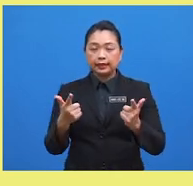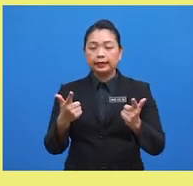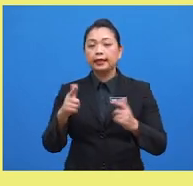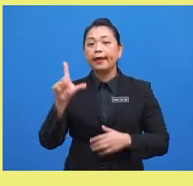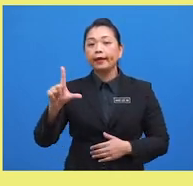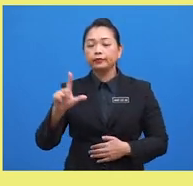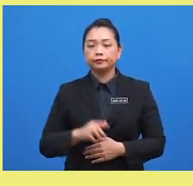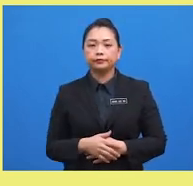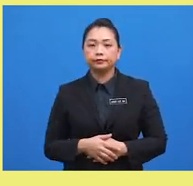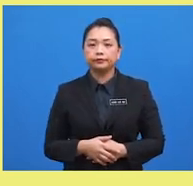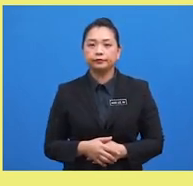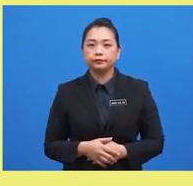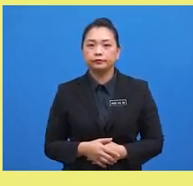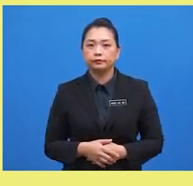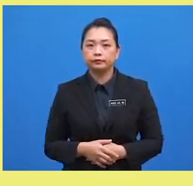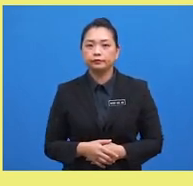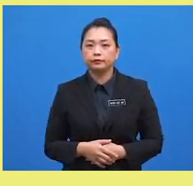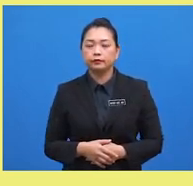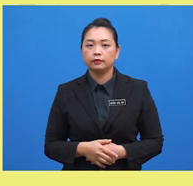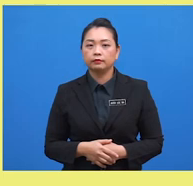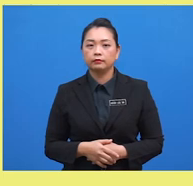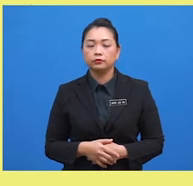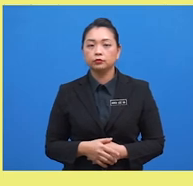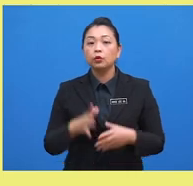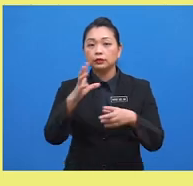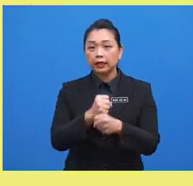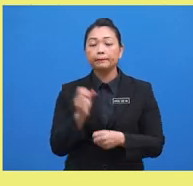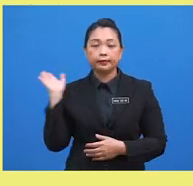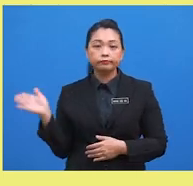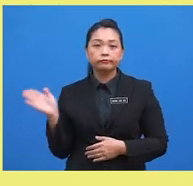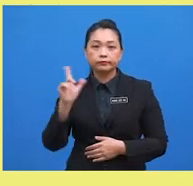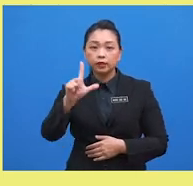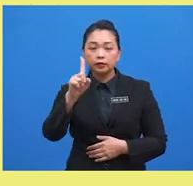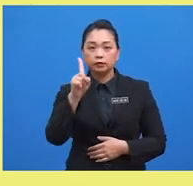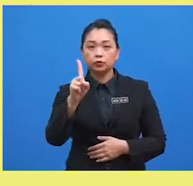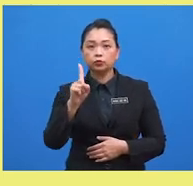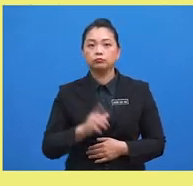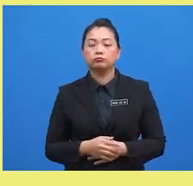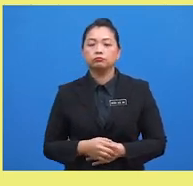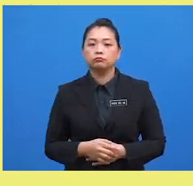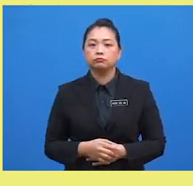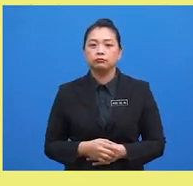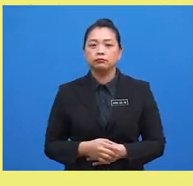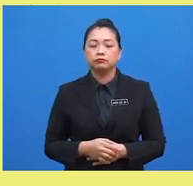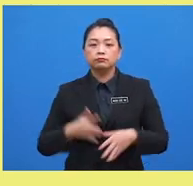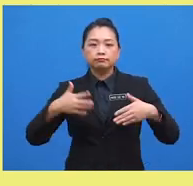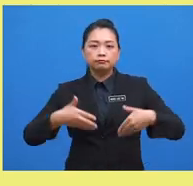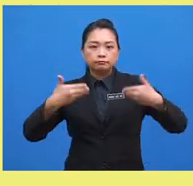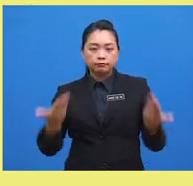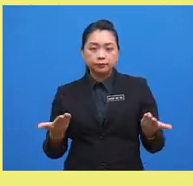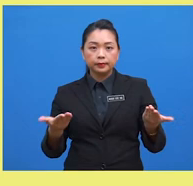L. Pelengkap L ialah kawasan satu sahaja. Bagaimana